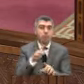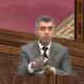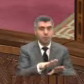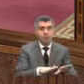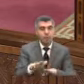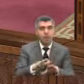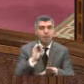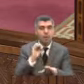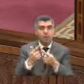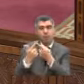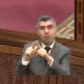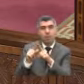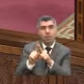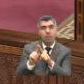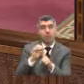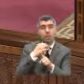الخدمه، وغالبيه الاحيان